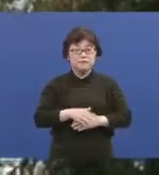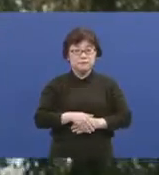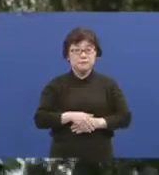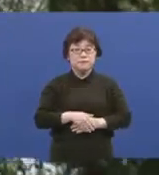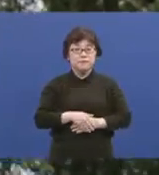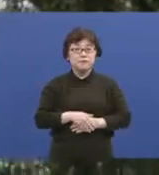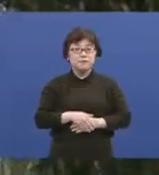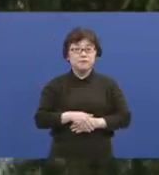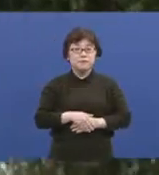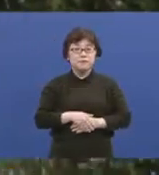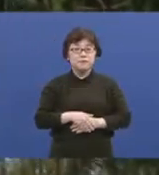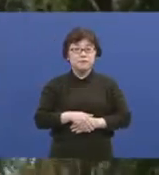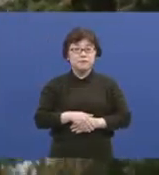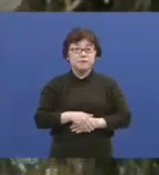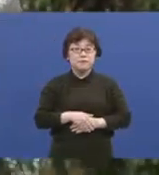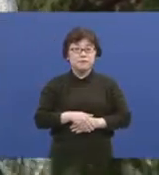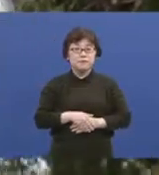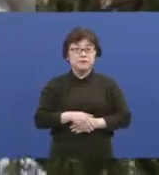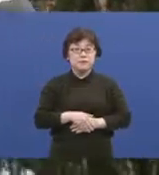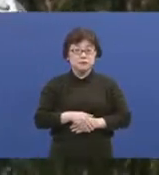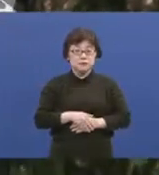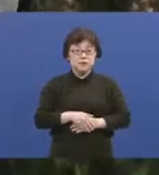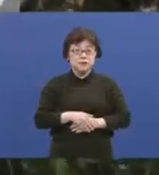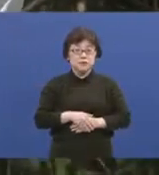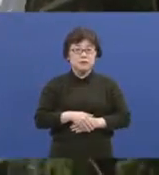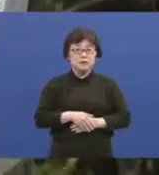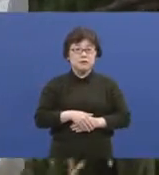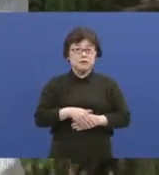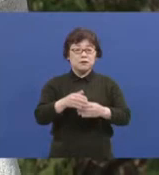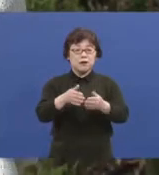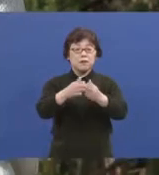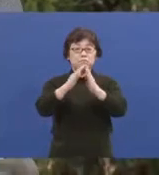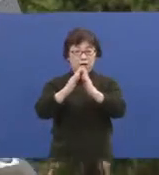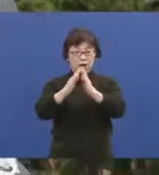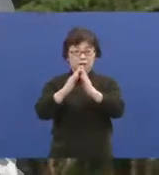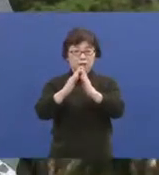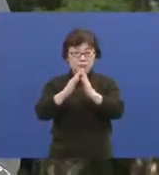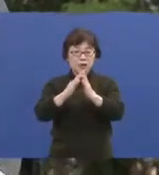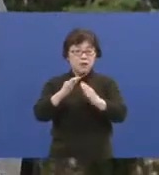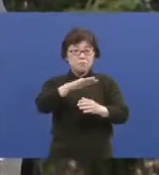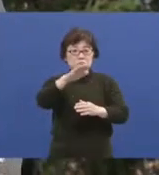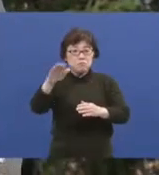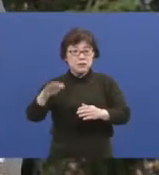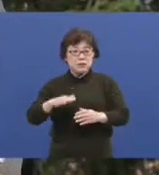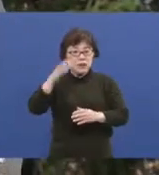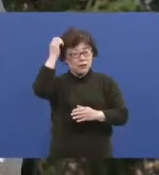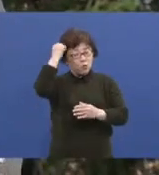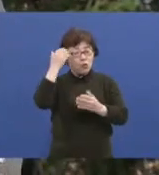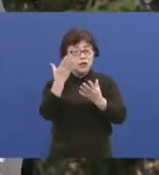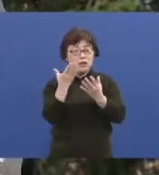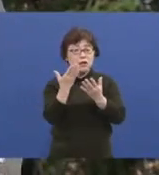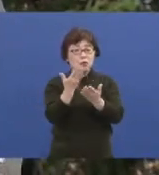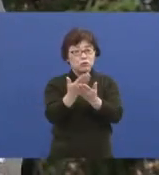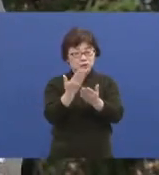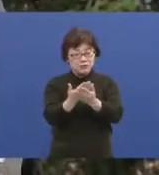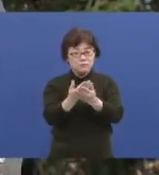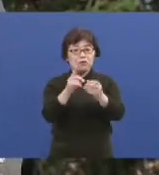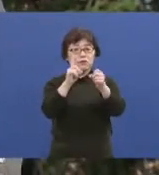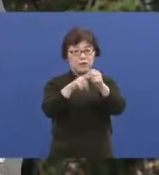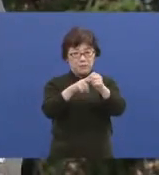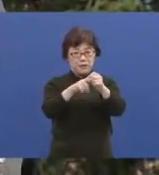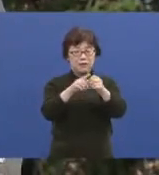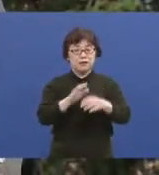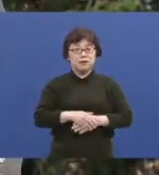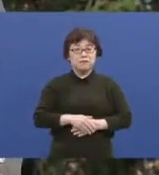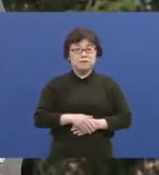といいますか、そういうこともあってこの服部の村地を目に見える形で残そうというふうに考えたわけです。 そういう理由